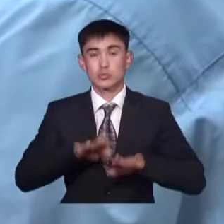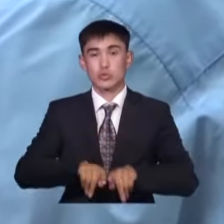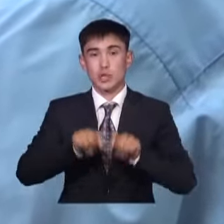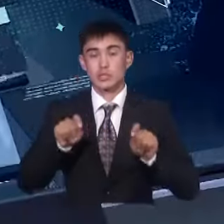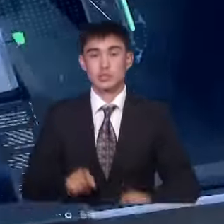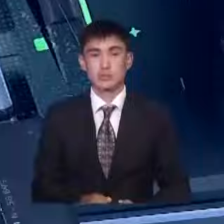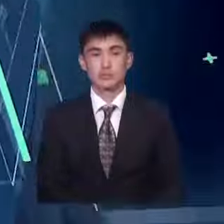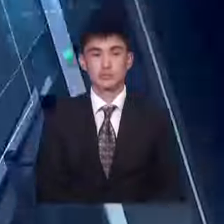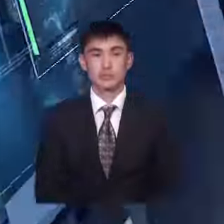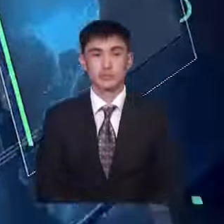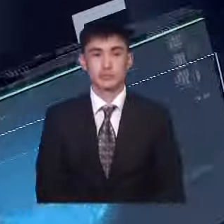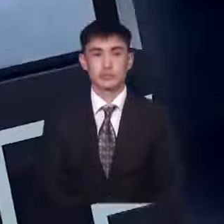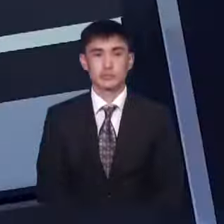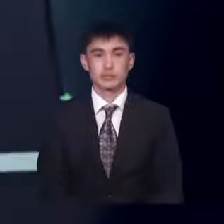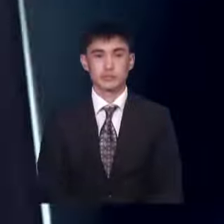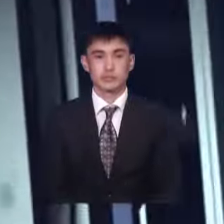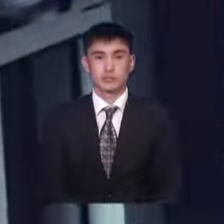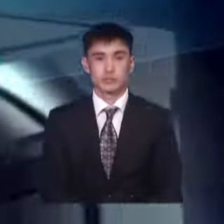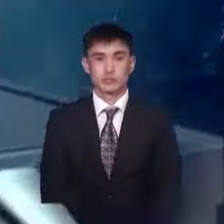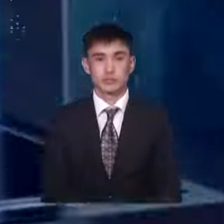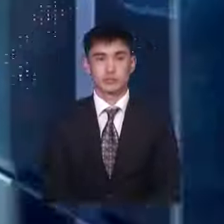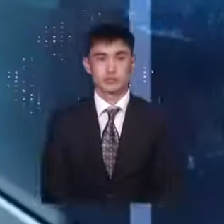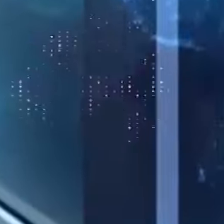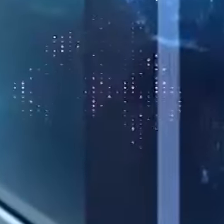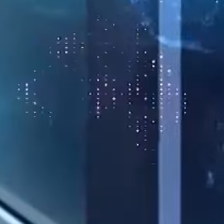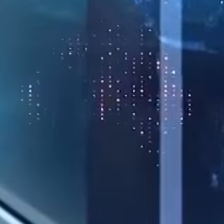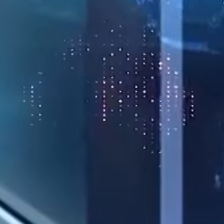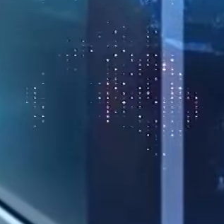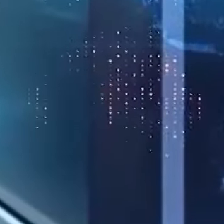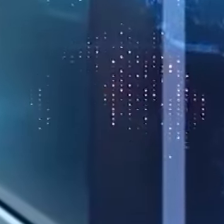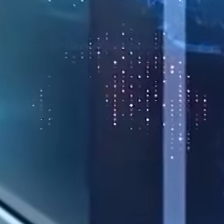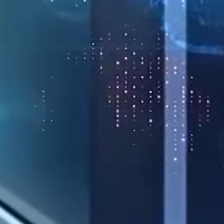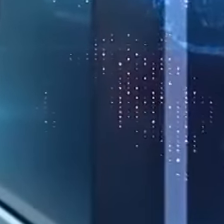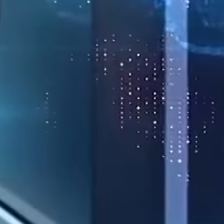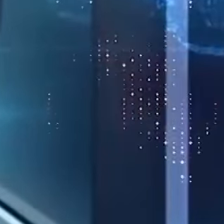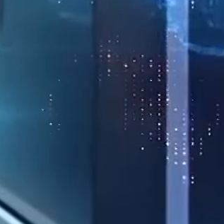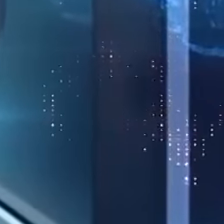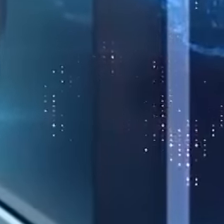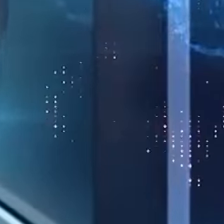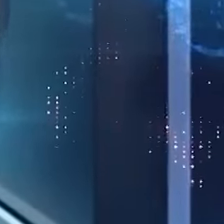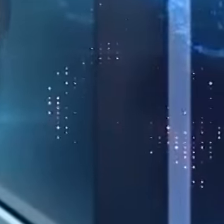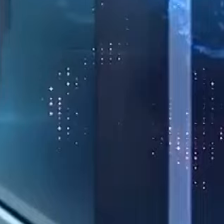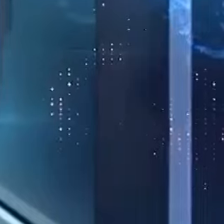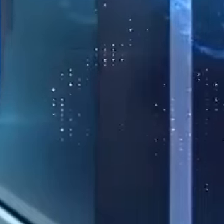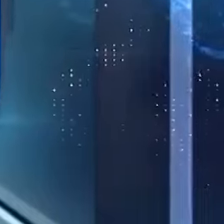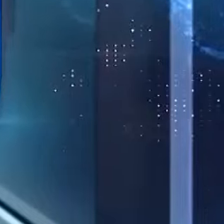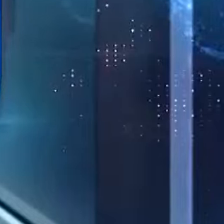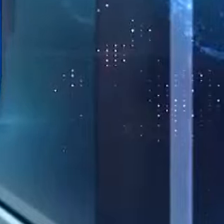ашылды. Айылым Жүрсінғызы, Жандос Өмірбай, Жетісу телеарнасы, Алматы облысы, Қонаев қаласынан.